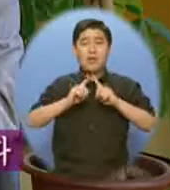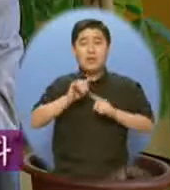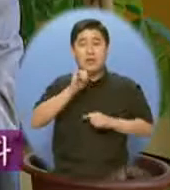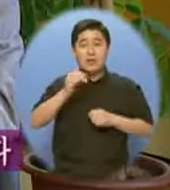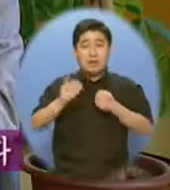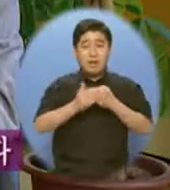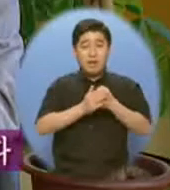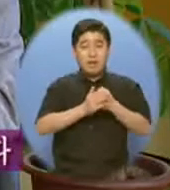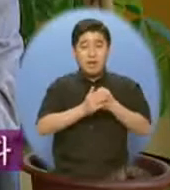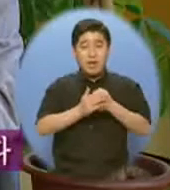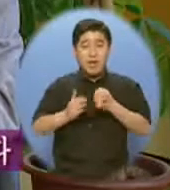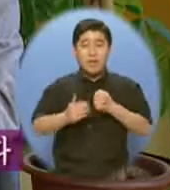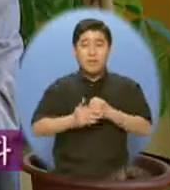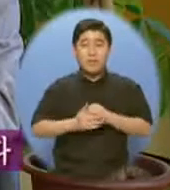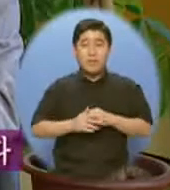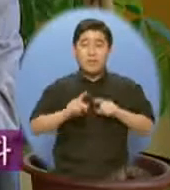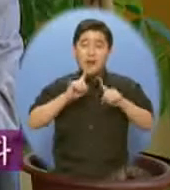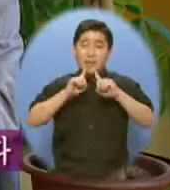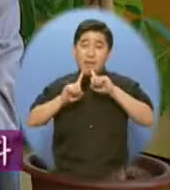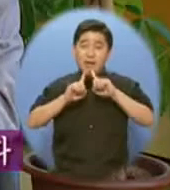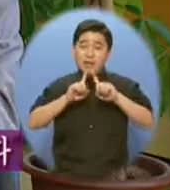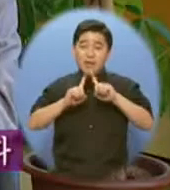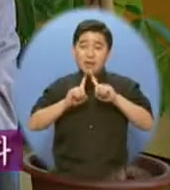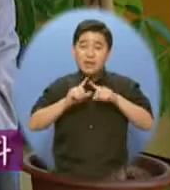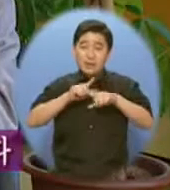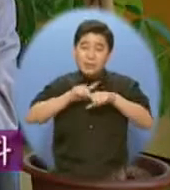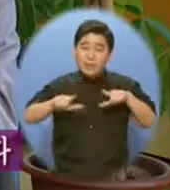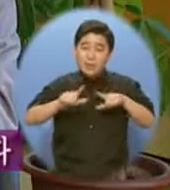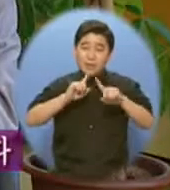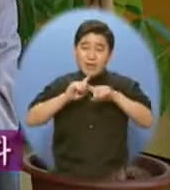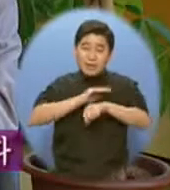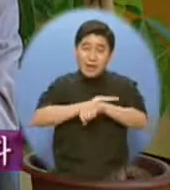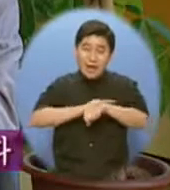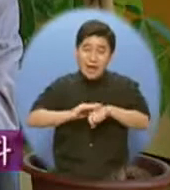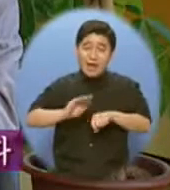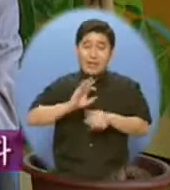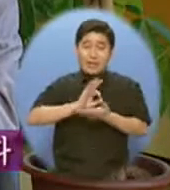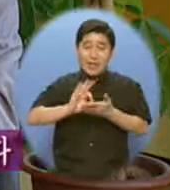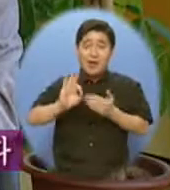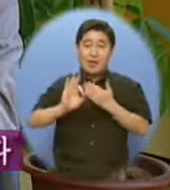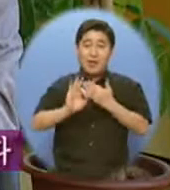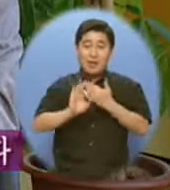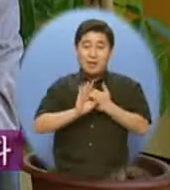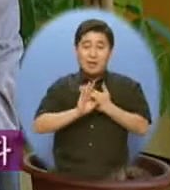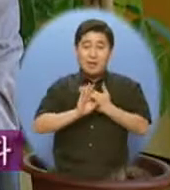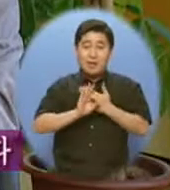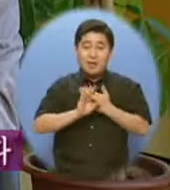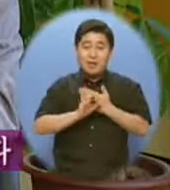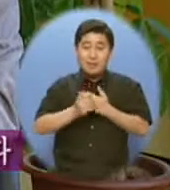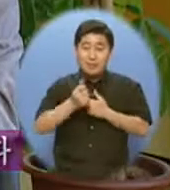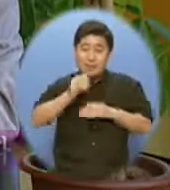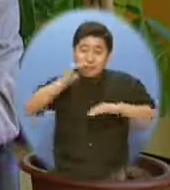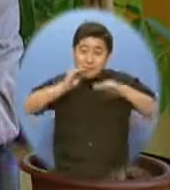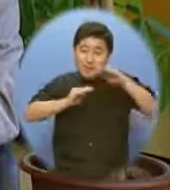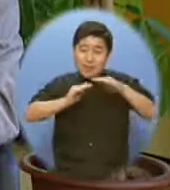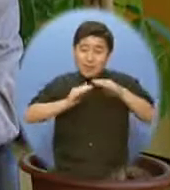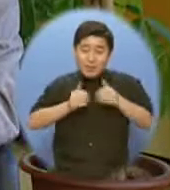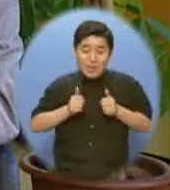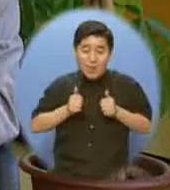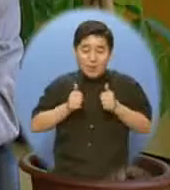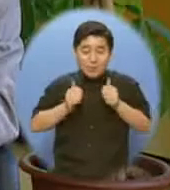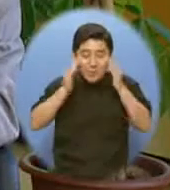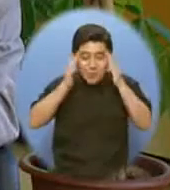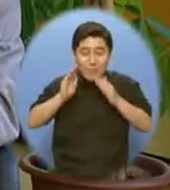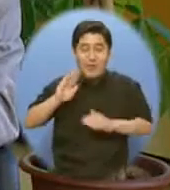때문에 말을 표준적으로 잘 하려면은 이런 면에도 열심히 그